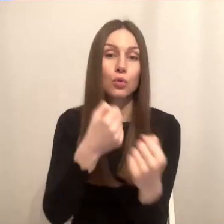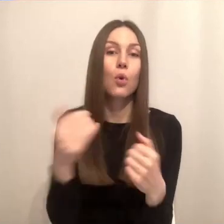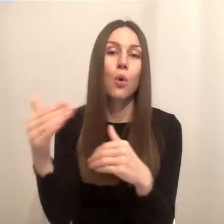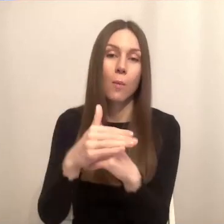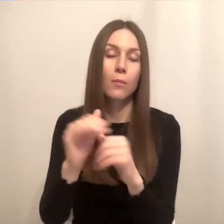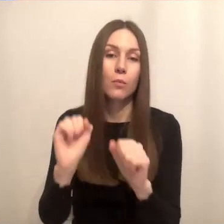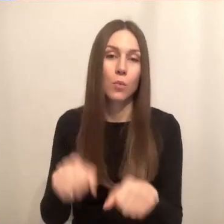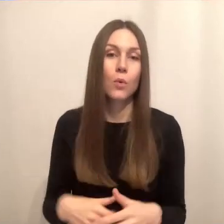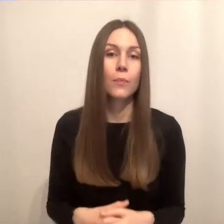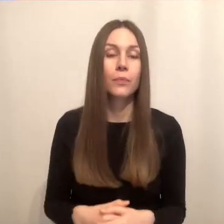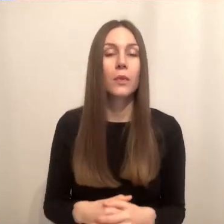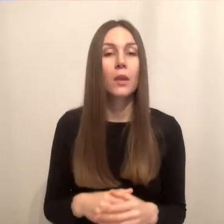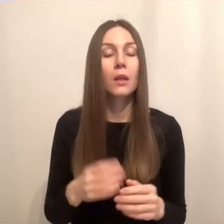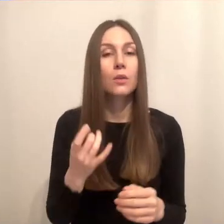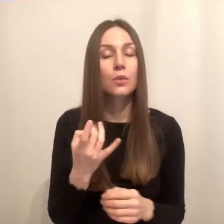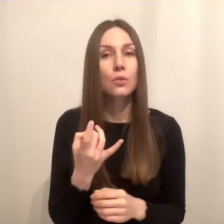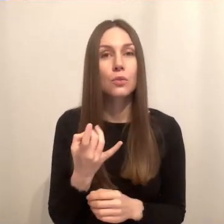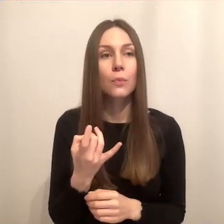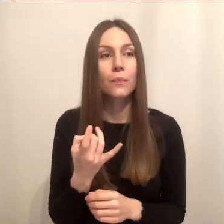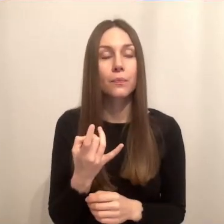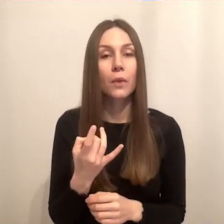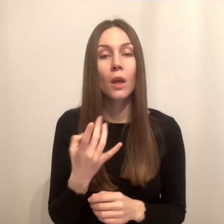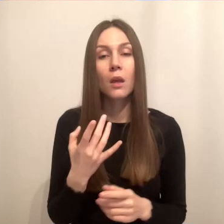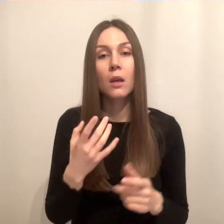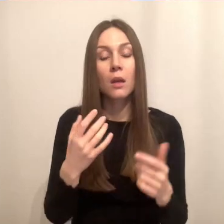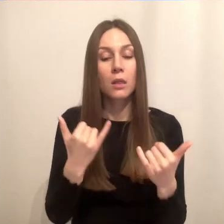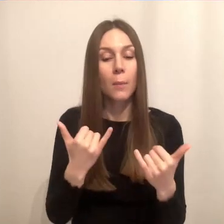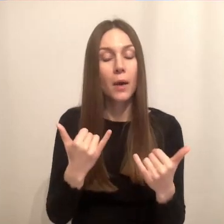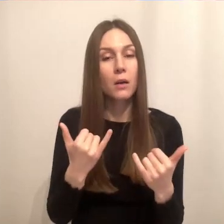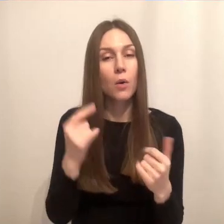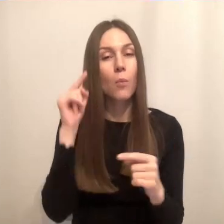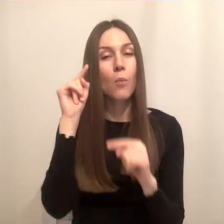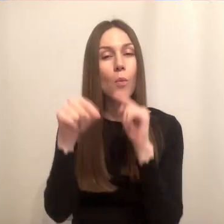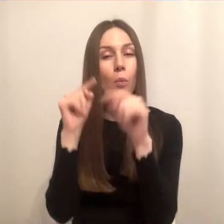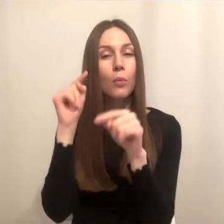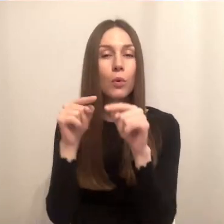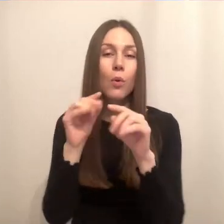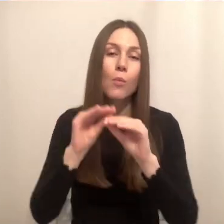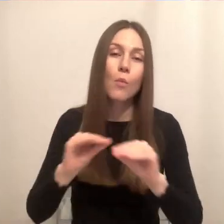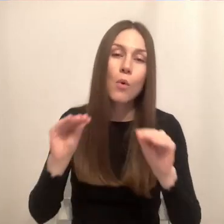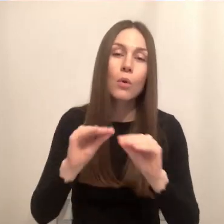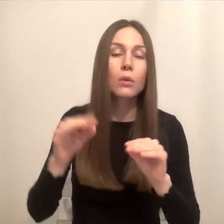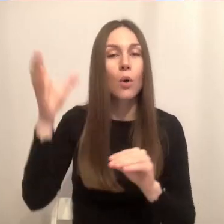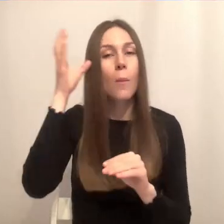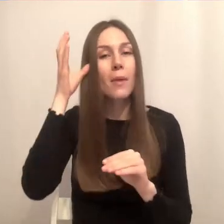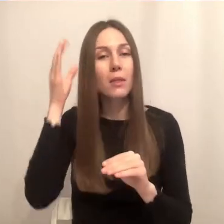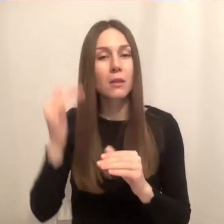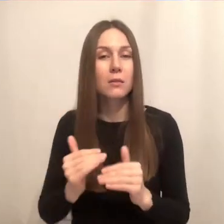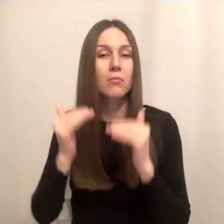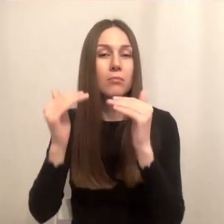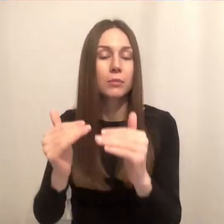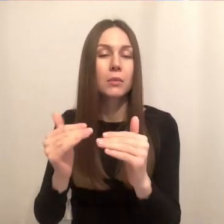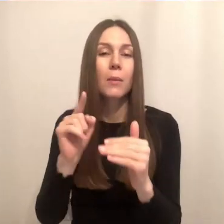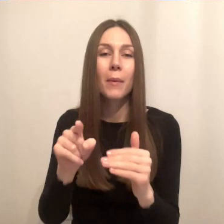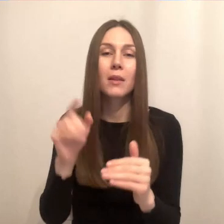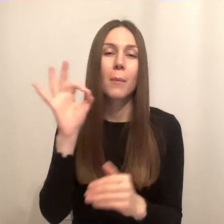sekantis dalykas, ką daryčiau tikrai, šiuo metu yra labai populiaru daryti įvairius mokymus, kompetencijų kelimui, bet dažniausiai tie mokymai tai yra nuotoliniai,